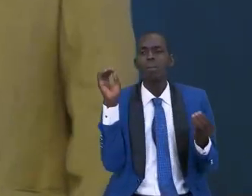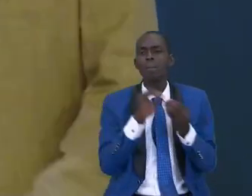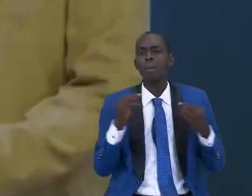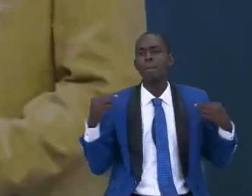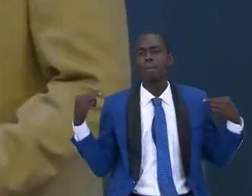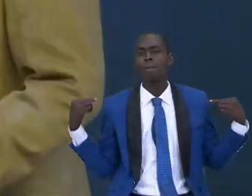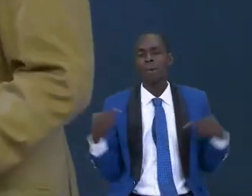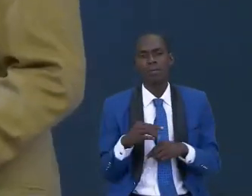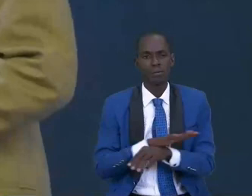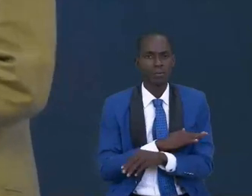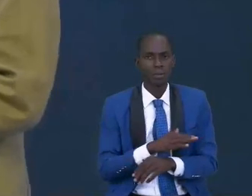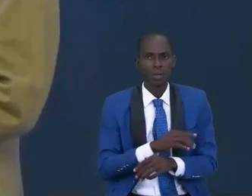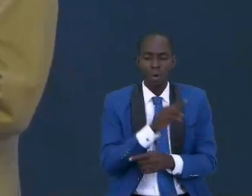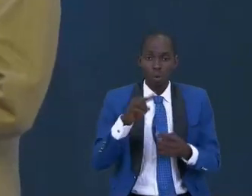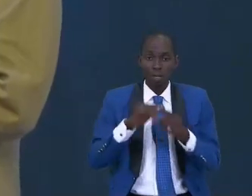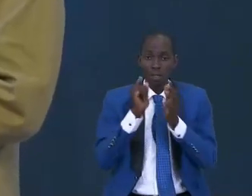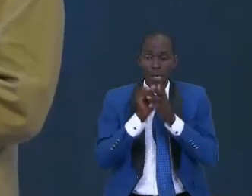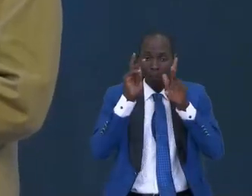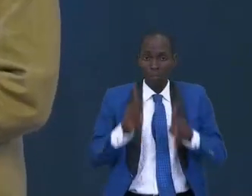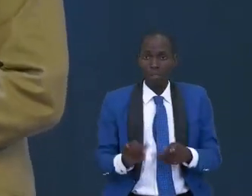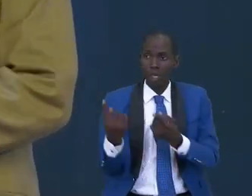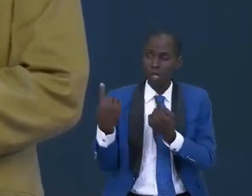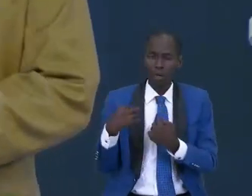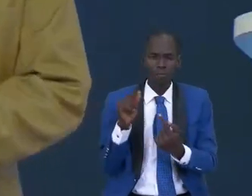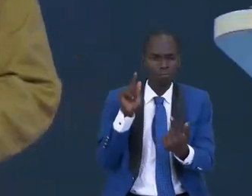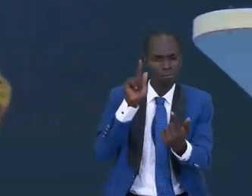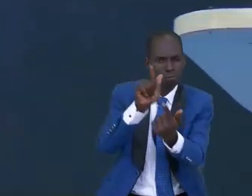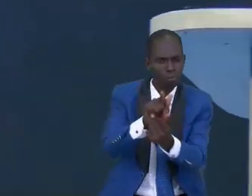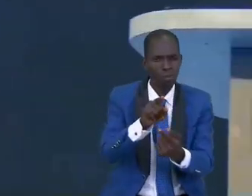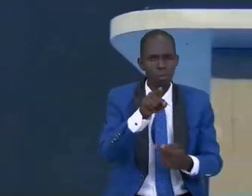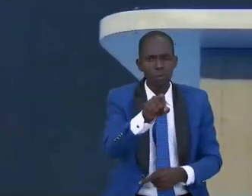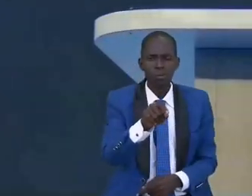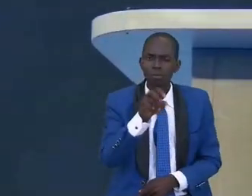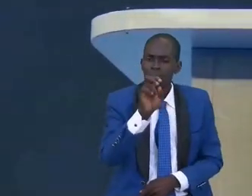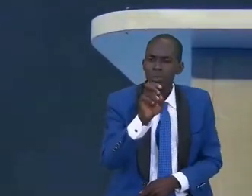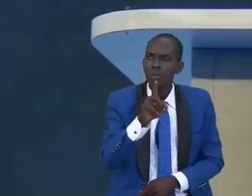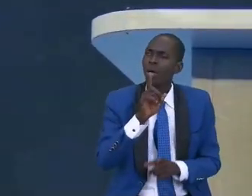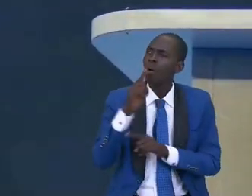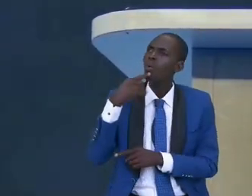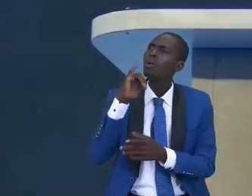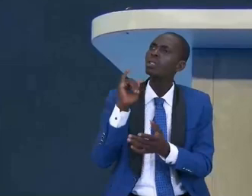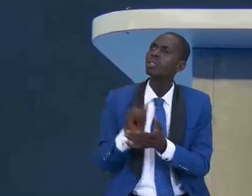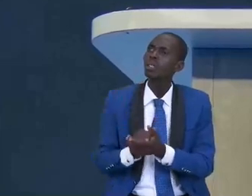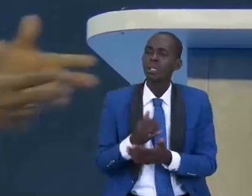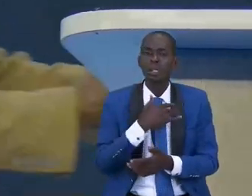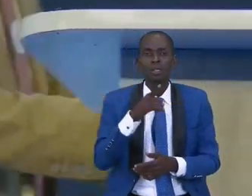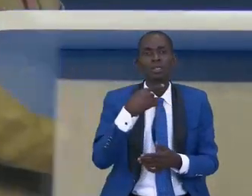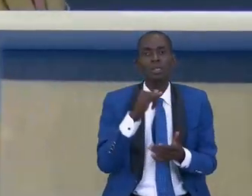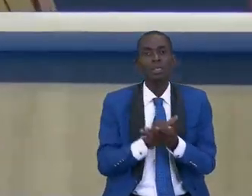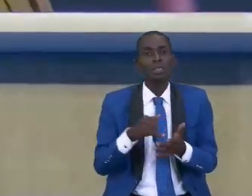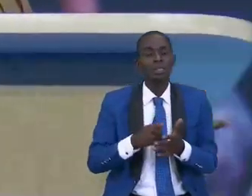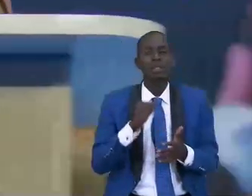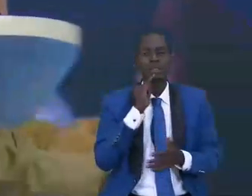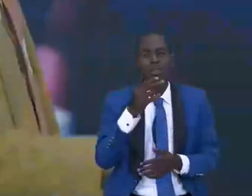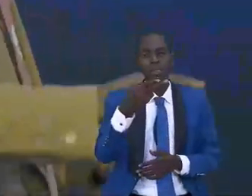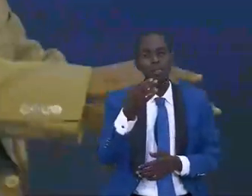feu. Et c'est plus douloureux. Mais quand il vient, il dit, qui est là? Et que je suis l'honorable